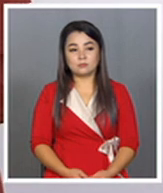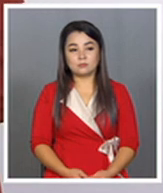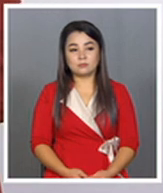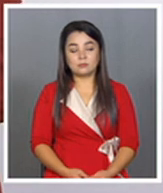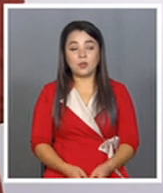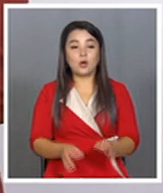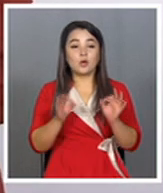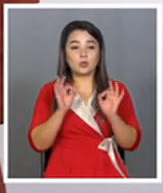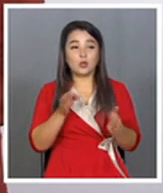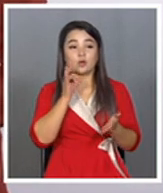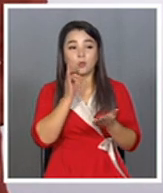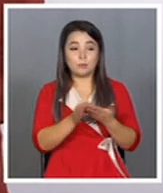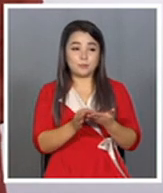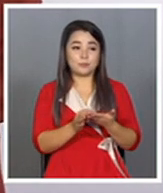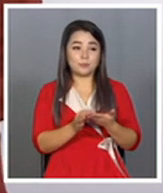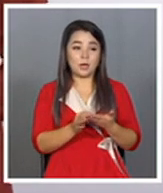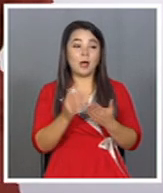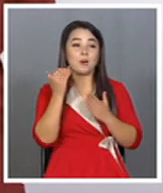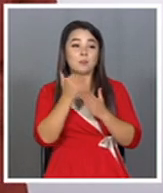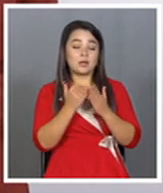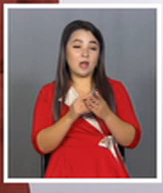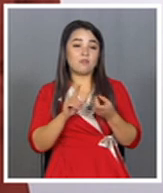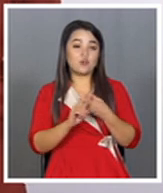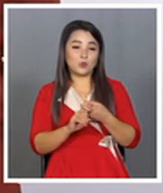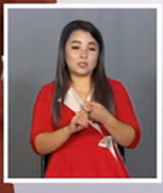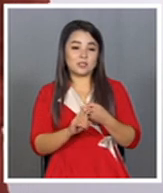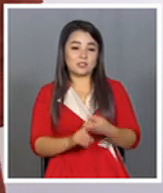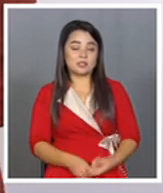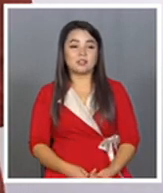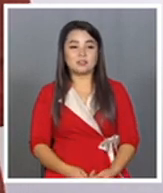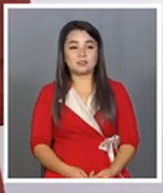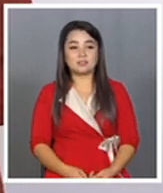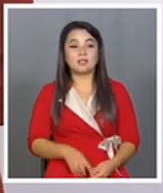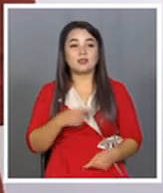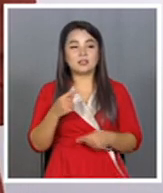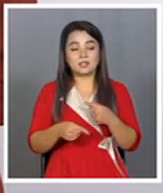Дұрыс жауабы – бағдарламалық вирус. Келесі.